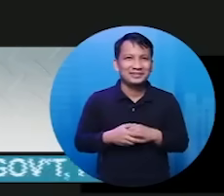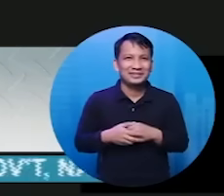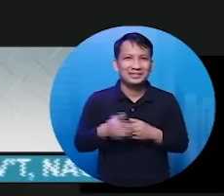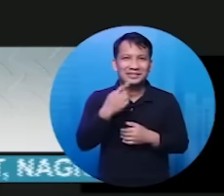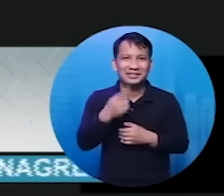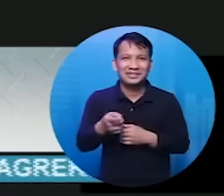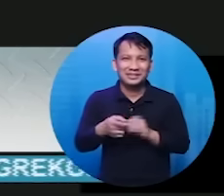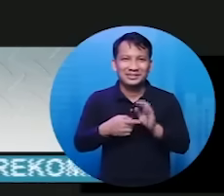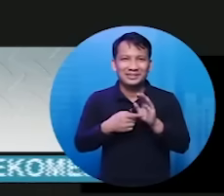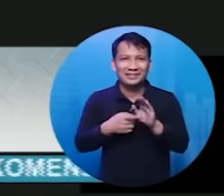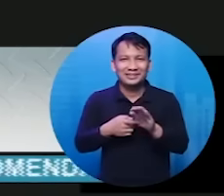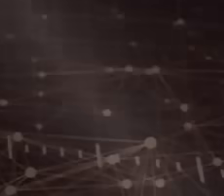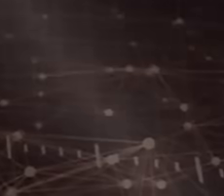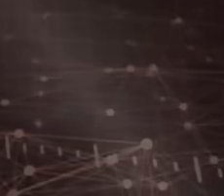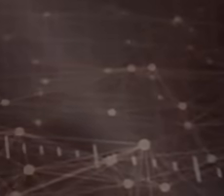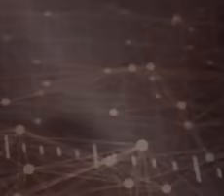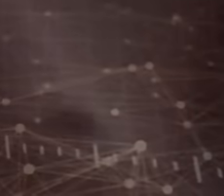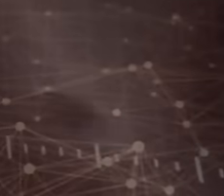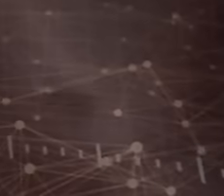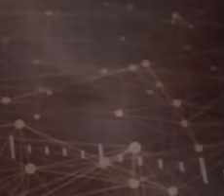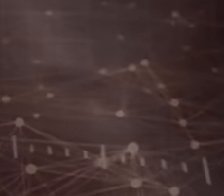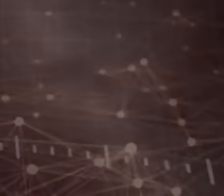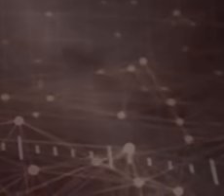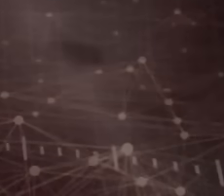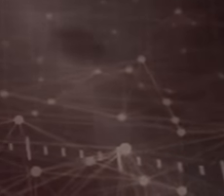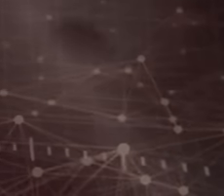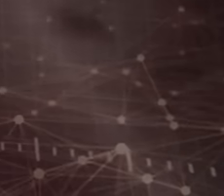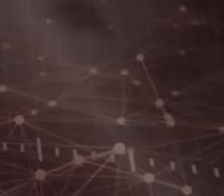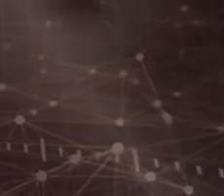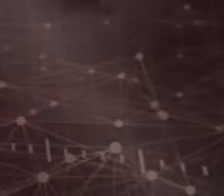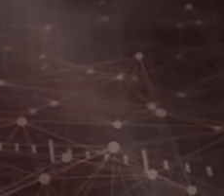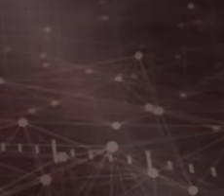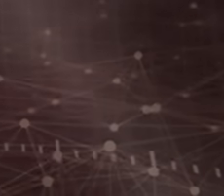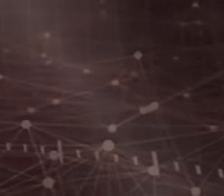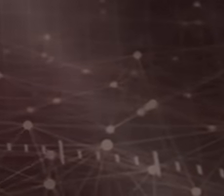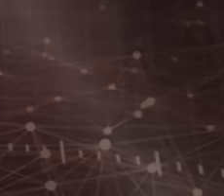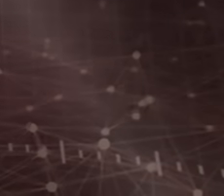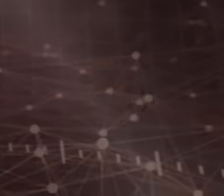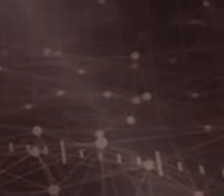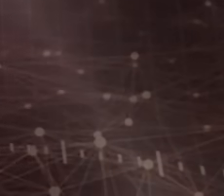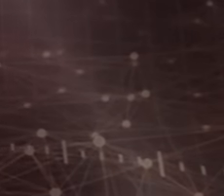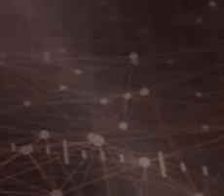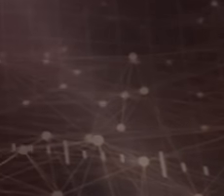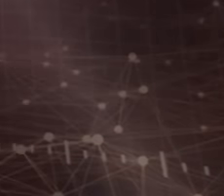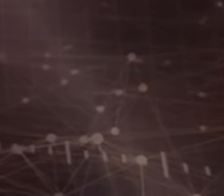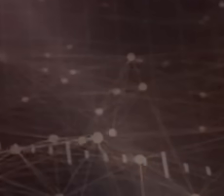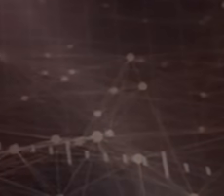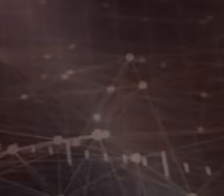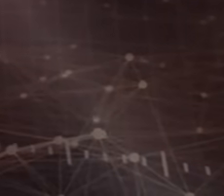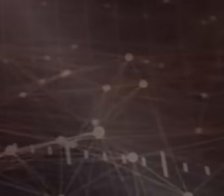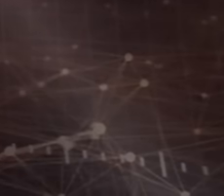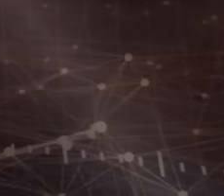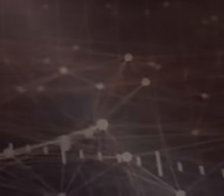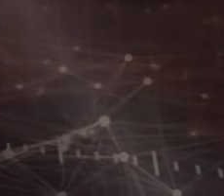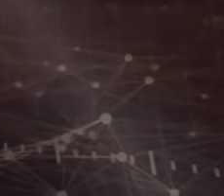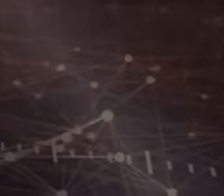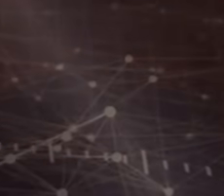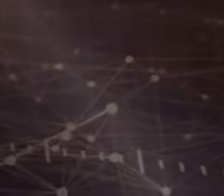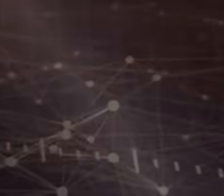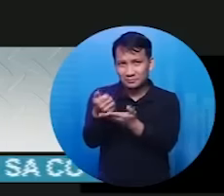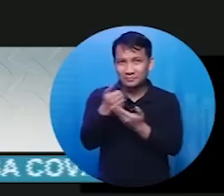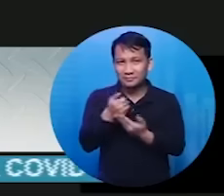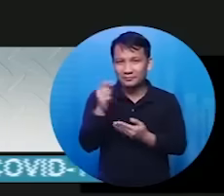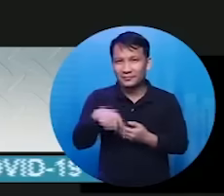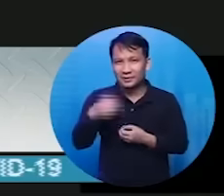to? Hindi ko po alam, Sir Rafi. Pag naabutan lang po siya ng init ng ulo, na hindi po nasusunod yung kagustuhan